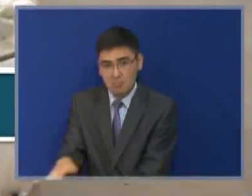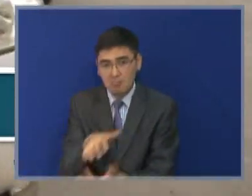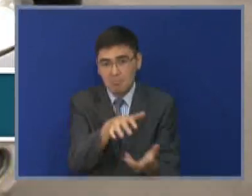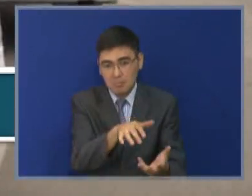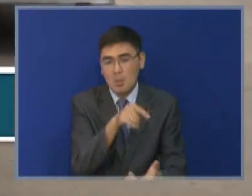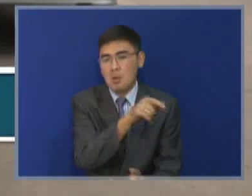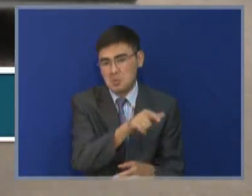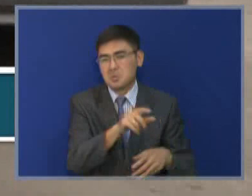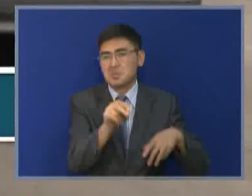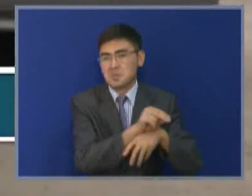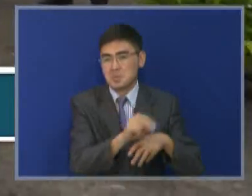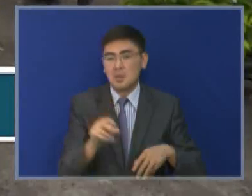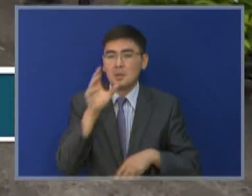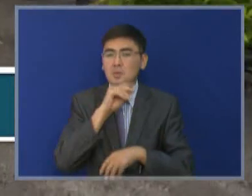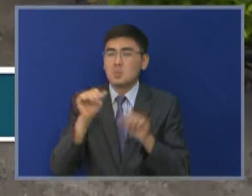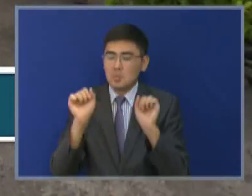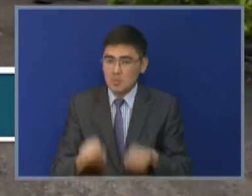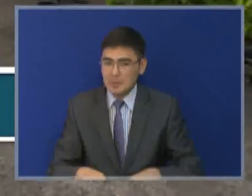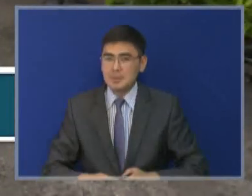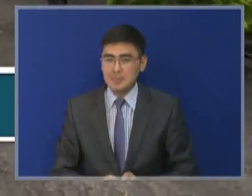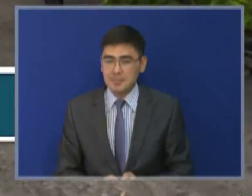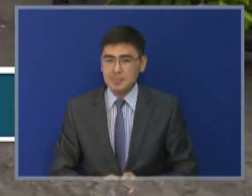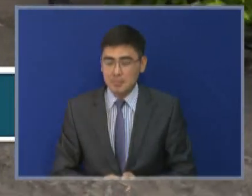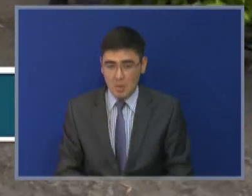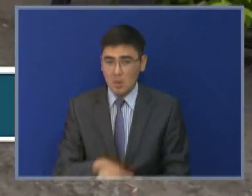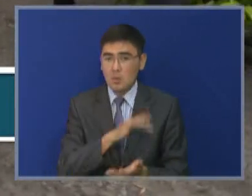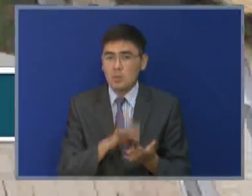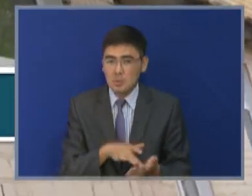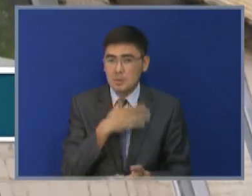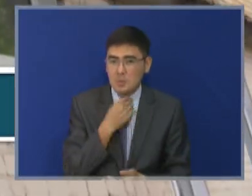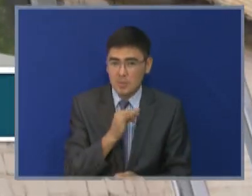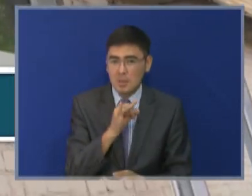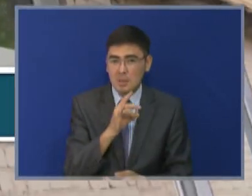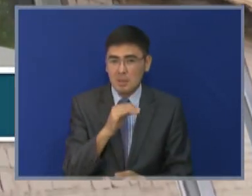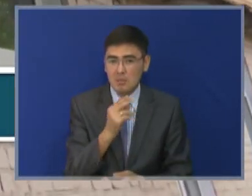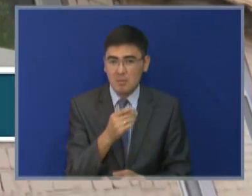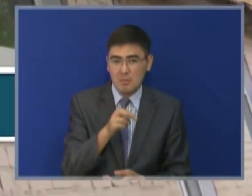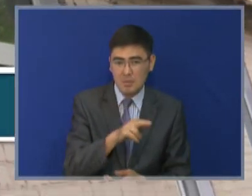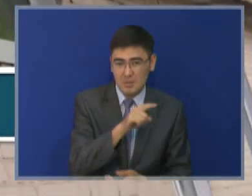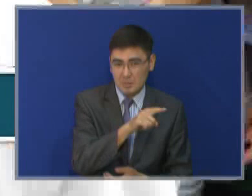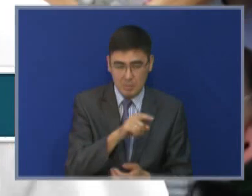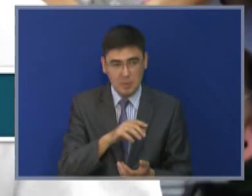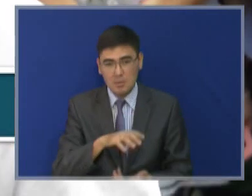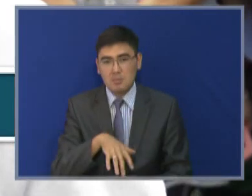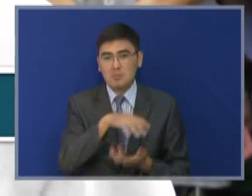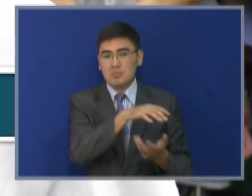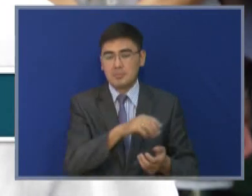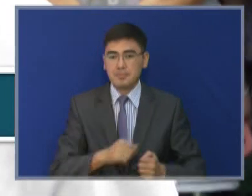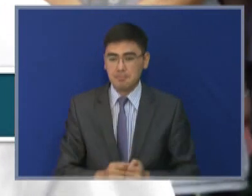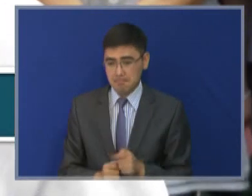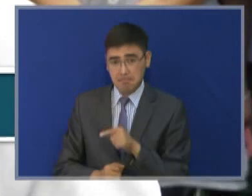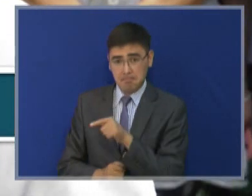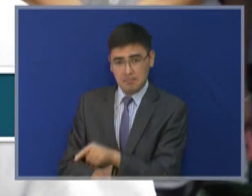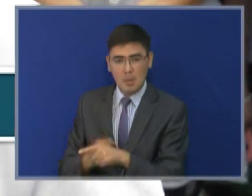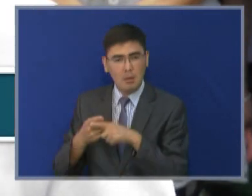мақсатында пайдаланылатын оттегі концентраторының ондан асы қаладағы инфекциялық ауруханаға тапсырылды. Вот этот аппарат, это